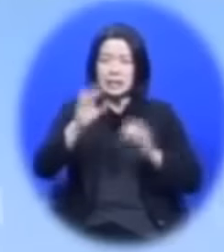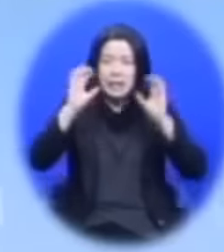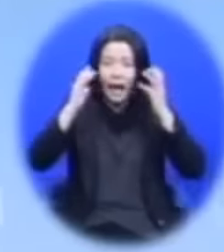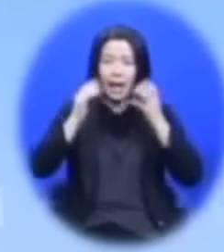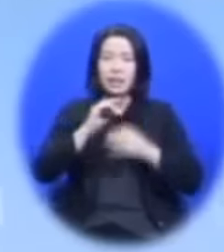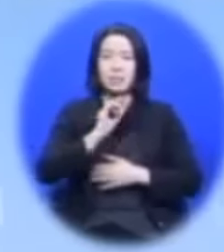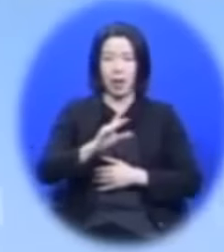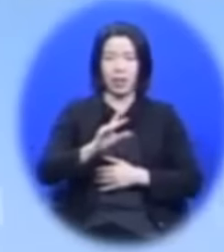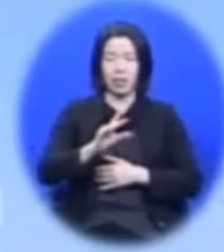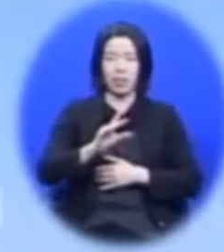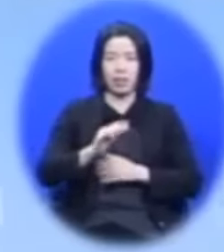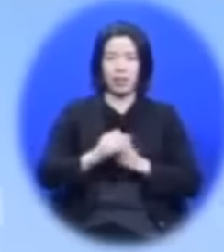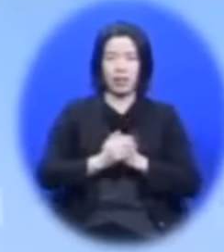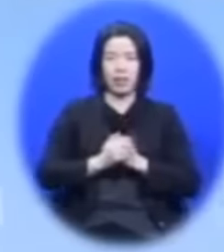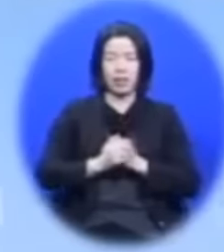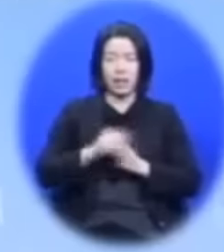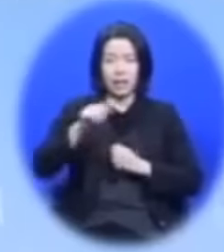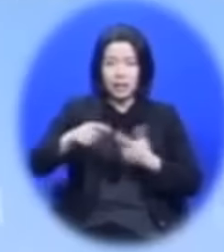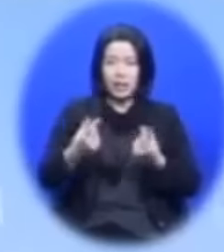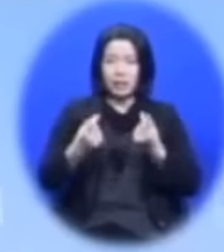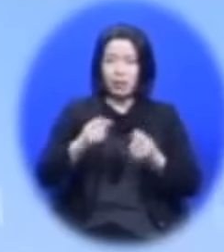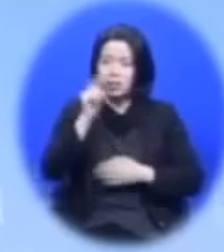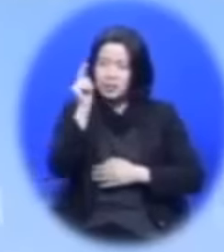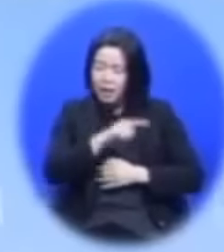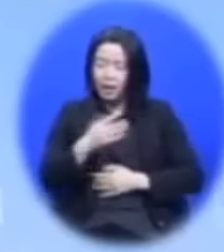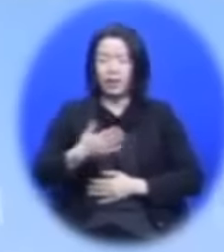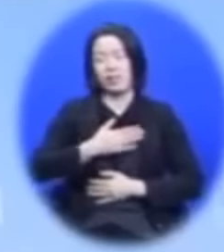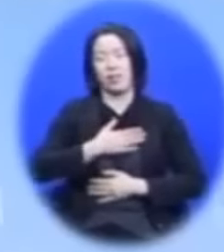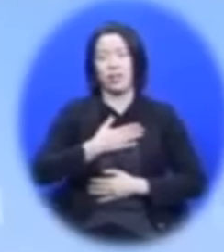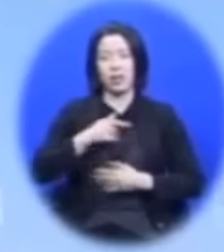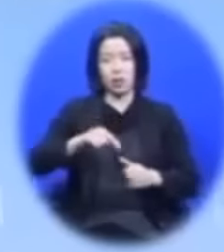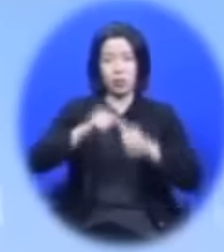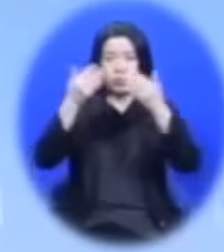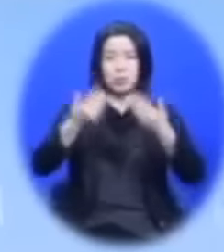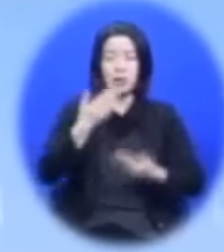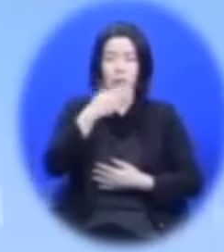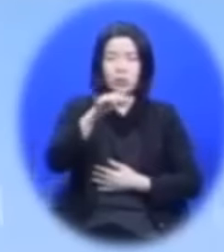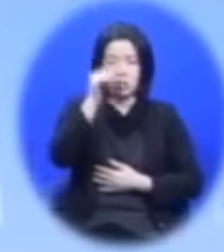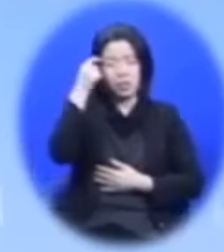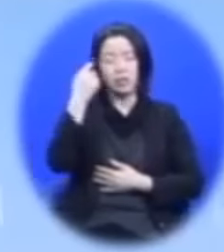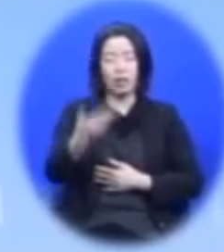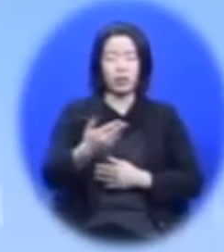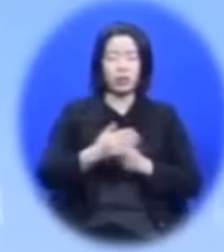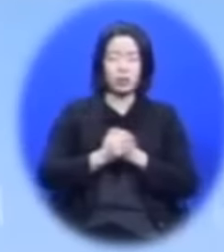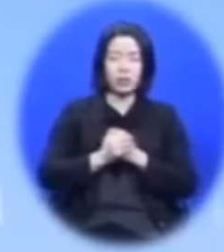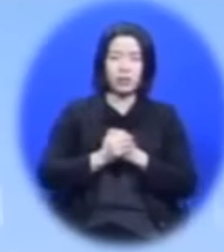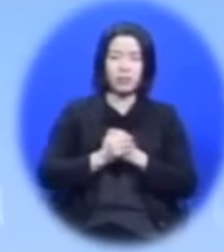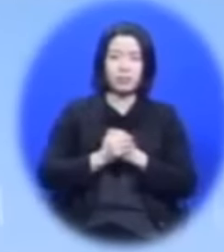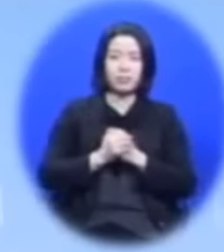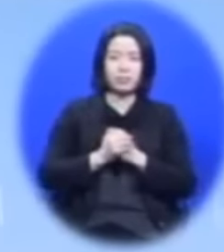아홉 살 된 그 아이만 이런 사악한 내가 구원받을 수 있을까요?